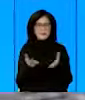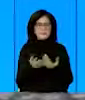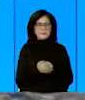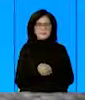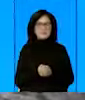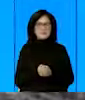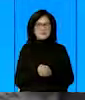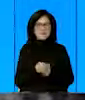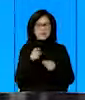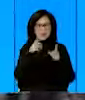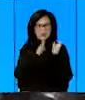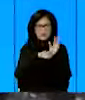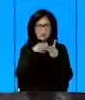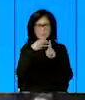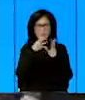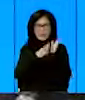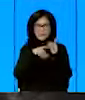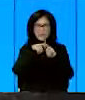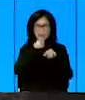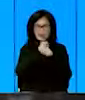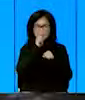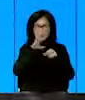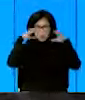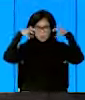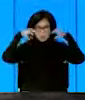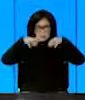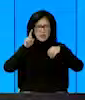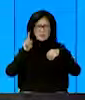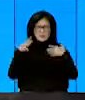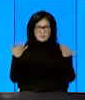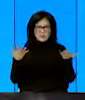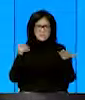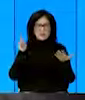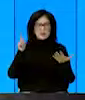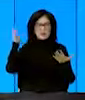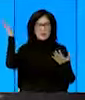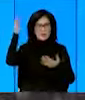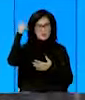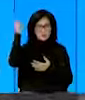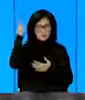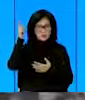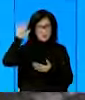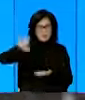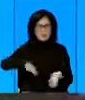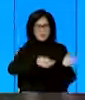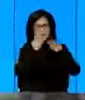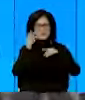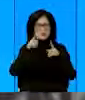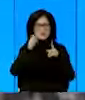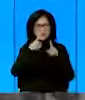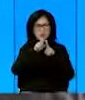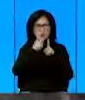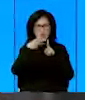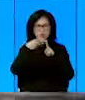Menurut BMKG, hujan lebat beberapa hari terakhir akibat fenomena Madden-Julian Oscillation, gelombang ekuatoral Rossby Kelvin, serta